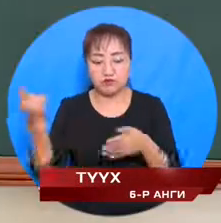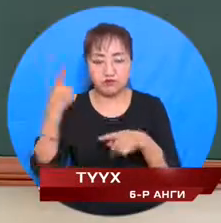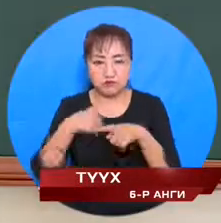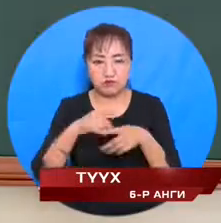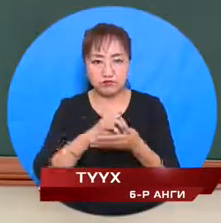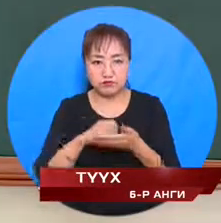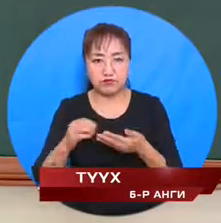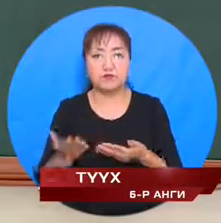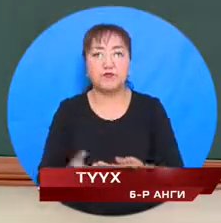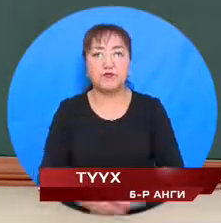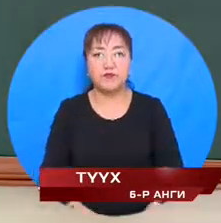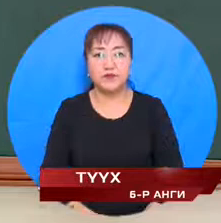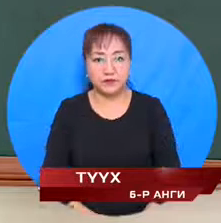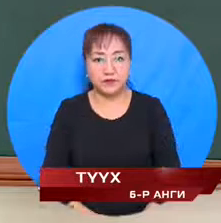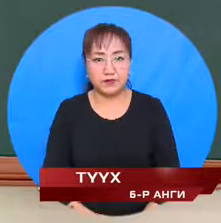аваарай.